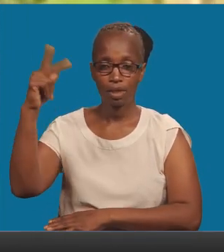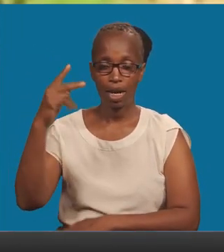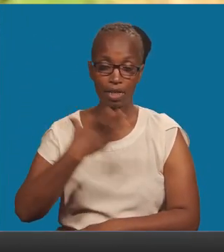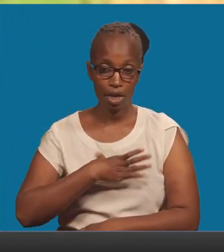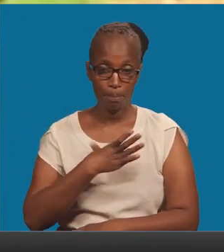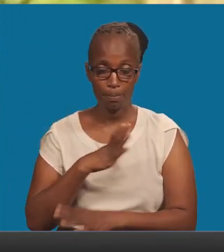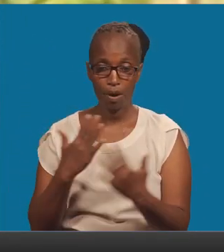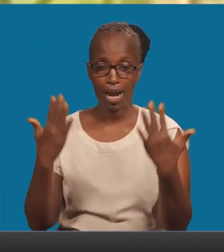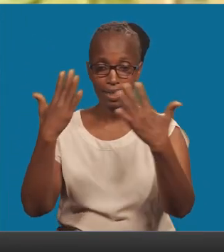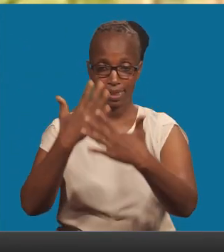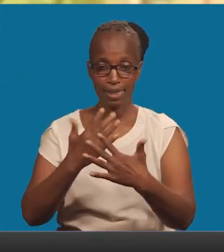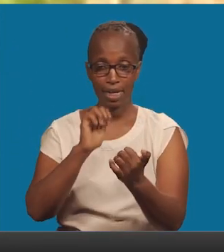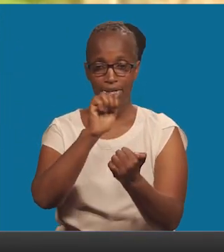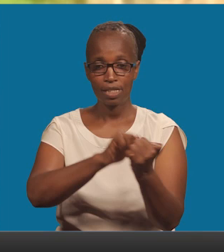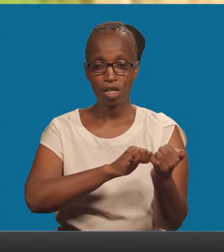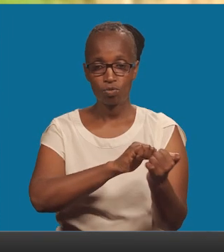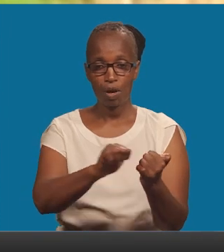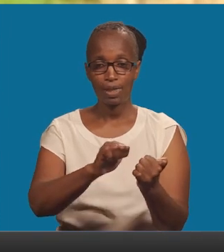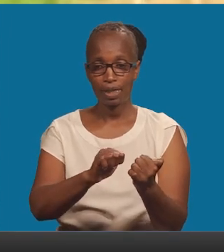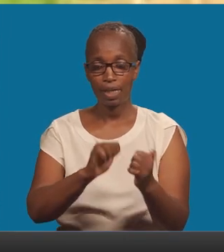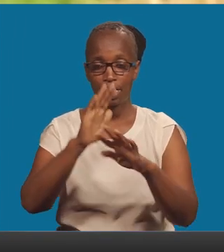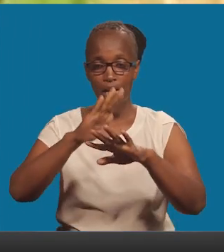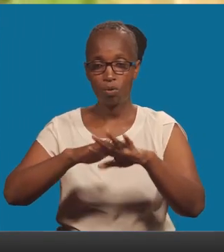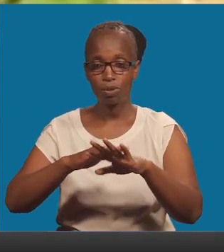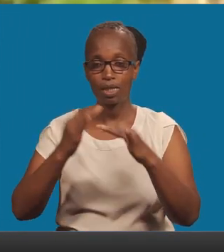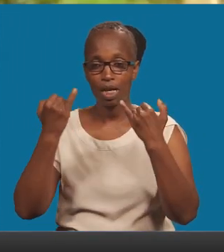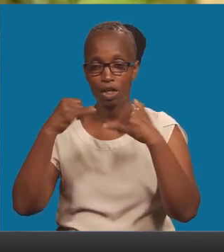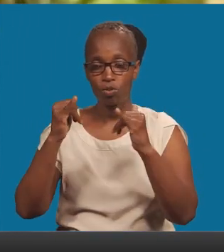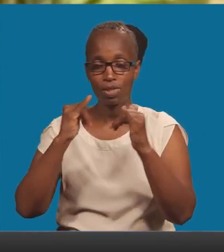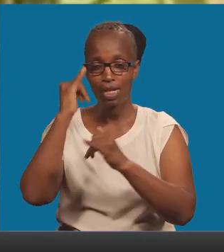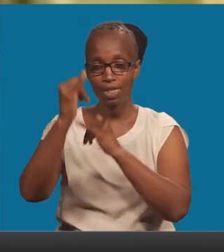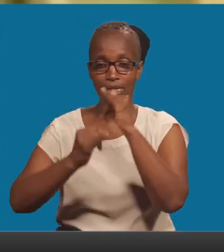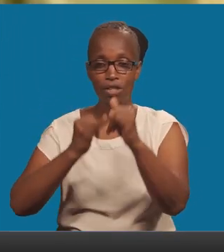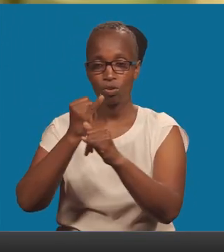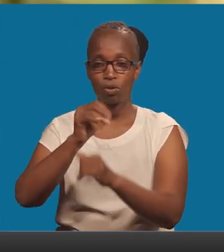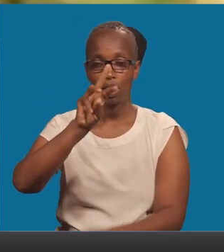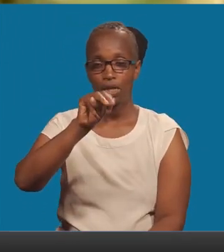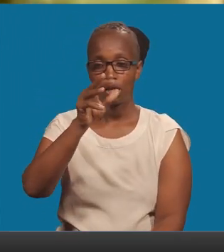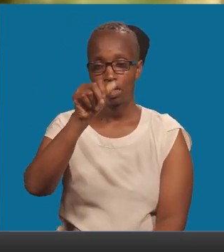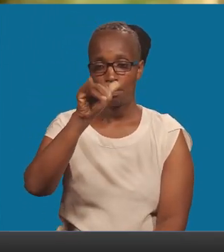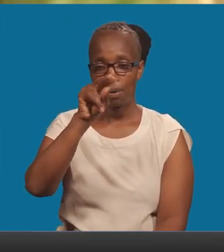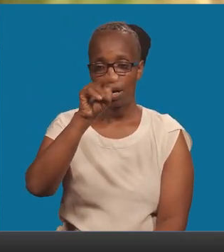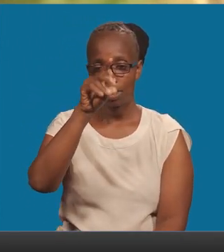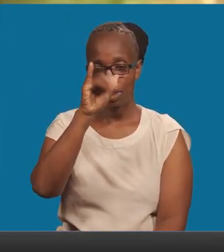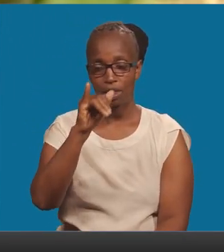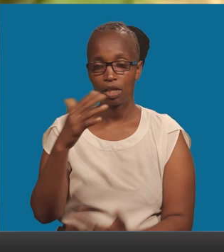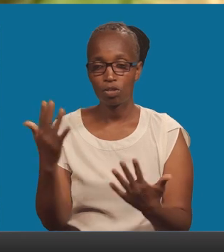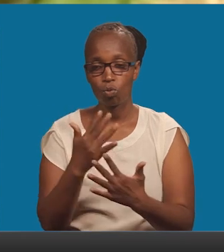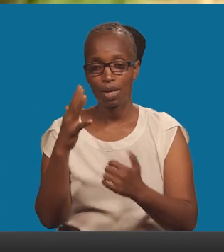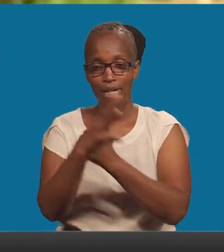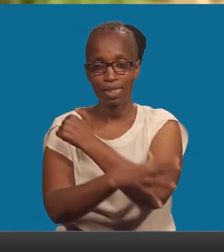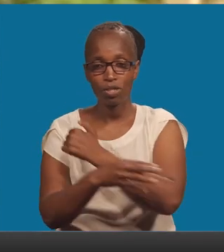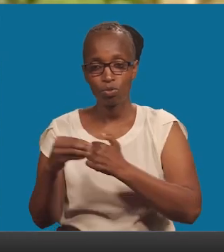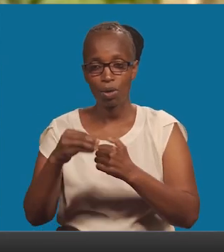Wananchi wenye ghadhabu jana usiku walibomoa jengo la kanisa la Good News International mjini Malindi na kupora vifaa vya